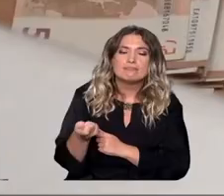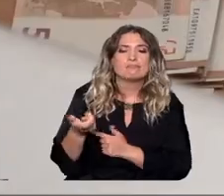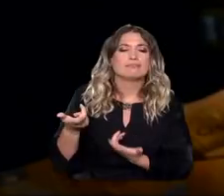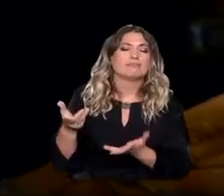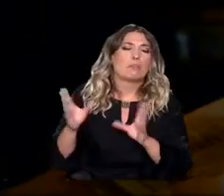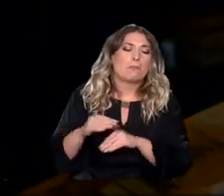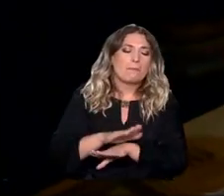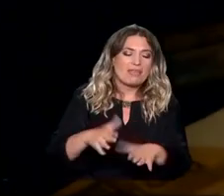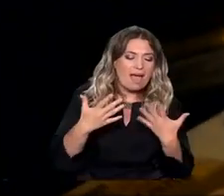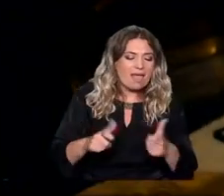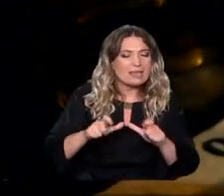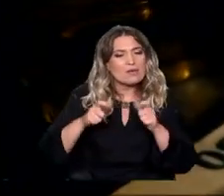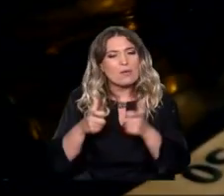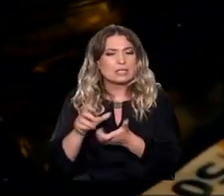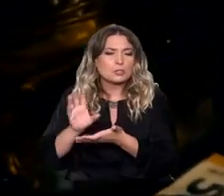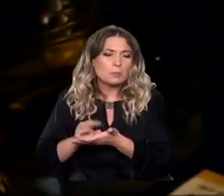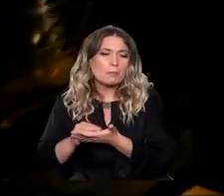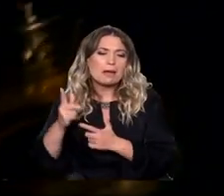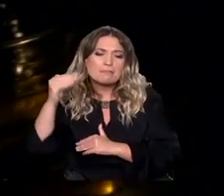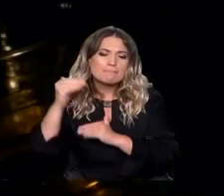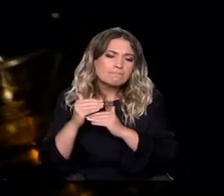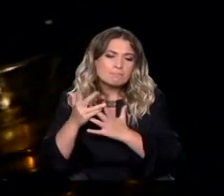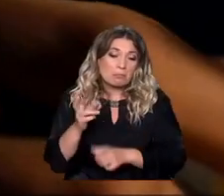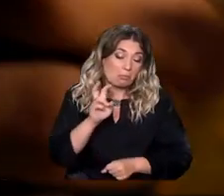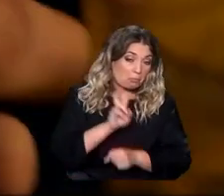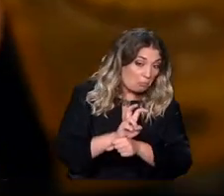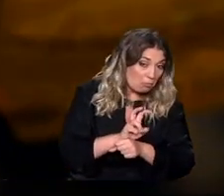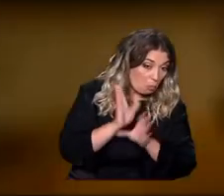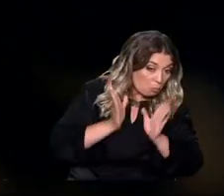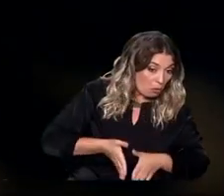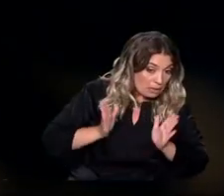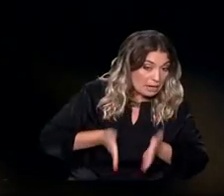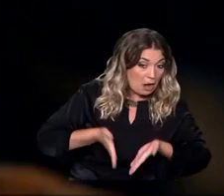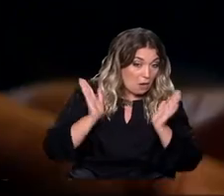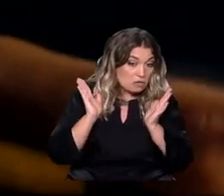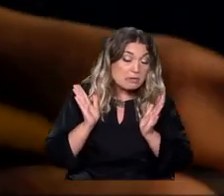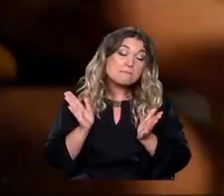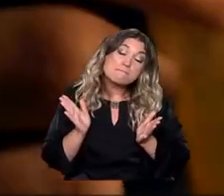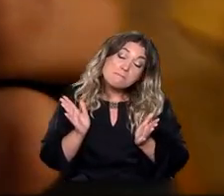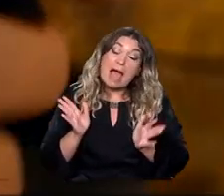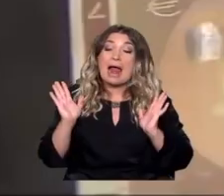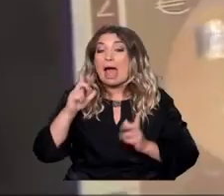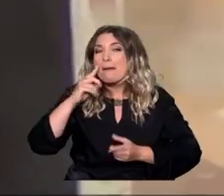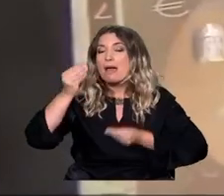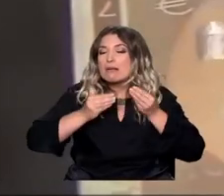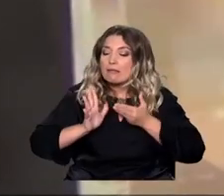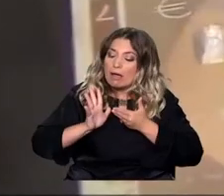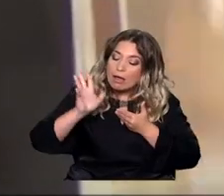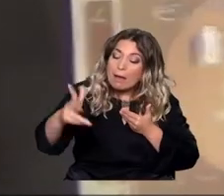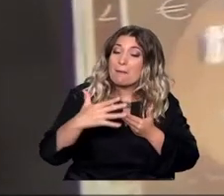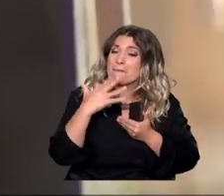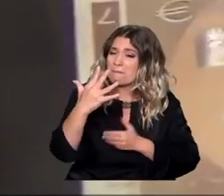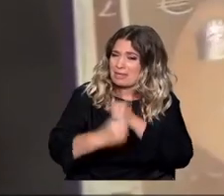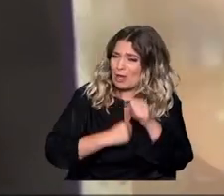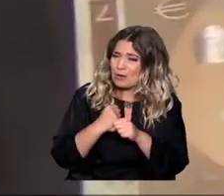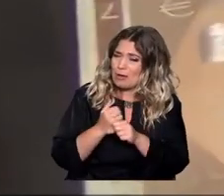τις σπουδές τους και το σούπερ μάρκετ. Έτσι, δύσκολα κάποιος μπορεί να βάλει στην άκρη περισσότερα από 3 έως 4.000 ευρώ. Και έτσι όμως, στην